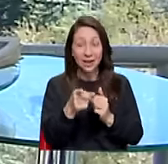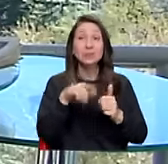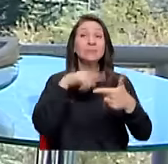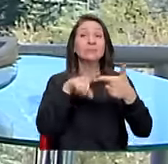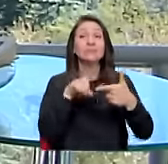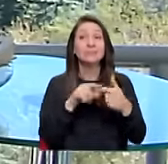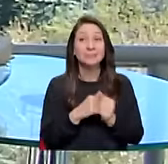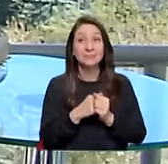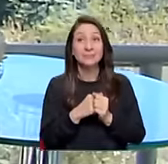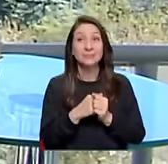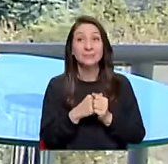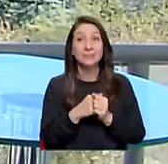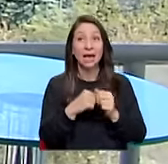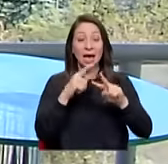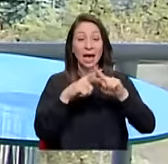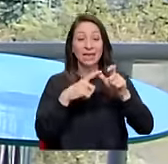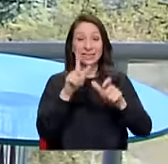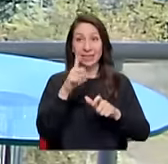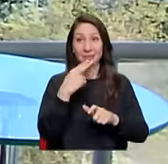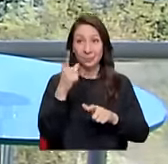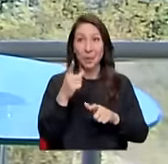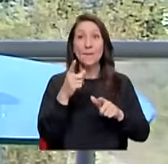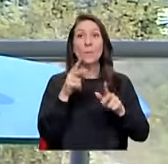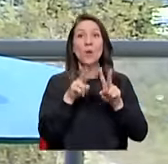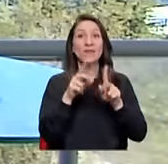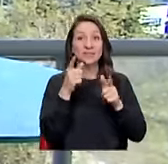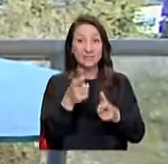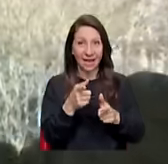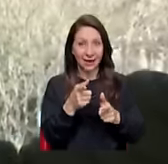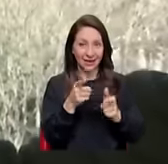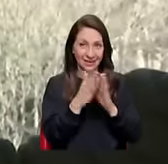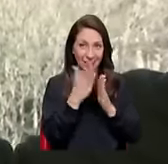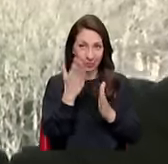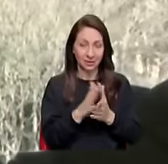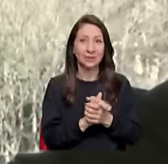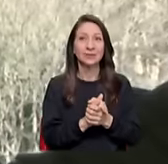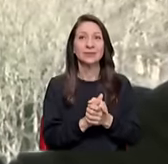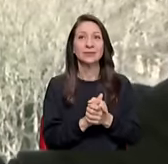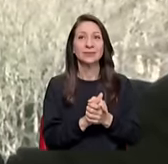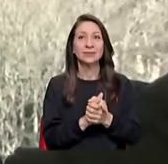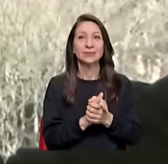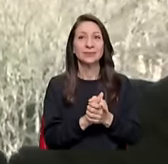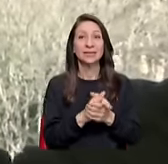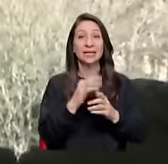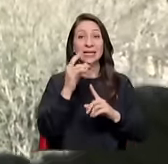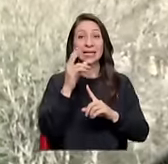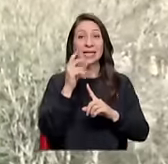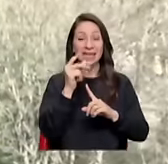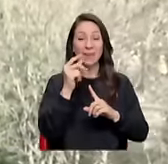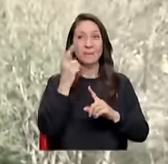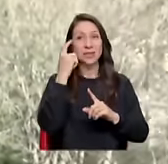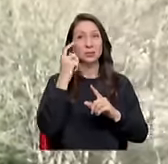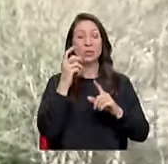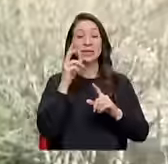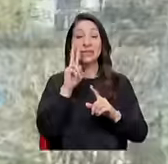Sonra Aslı Sertdemir, Mafhaza kitabı. Bir kitap daha. İlker Başbuğ, Türkiye